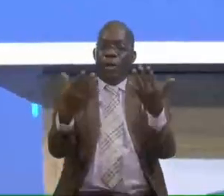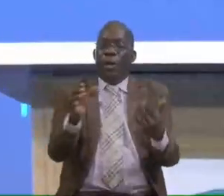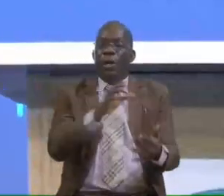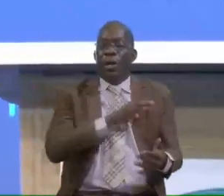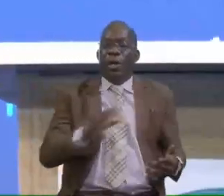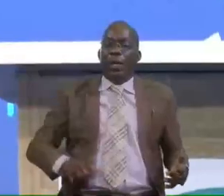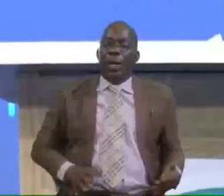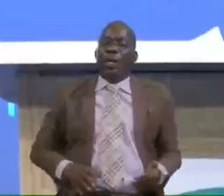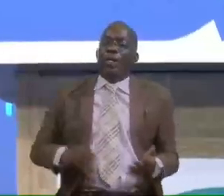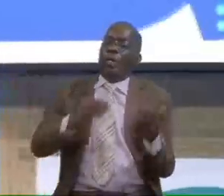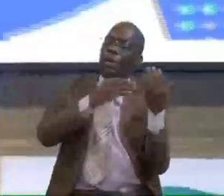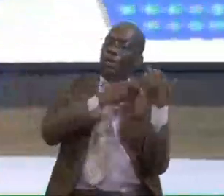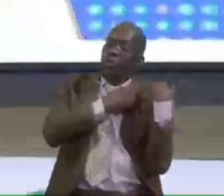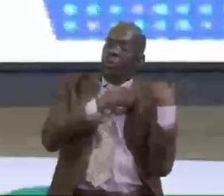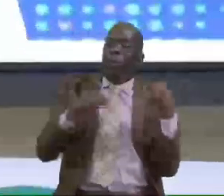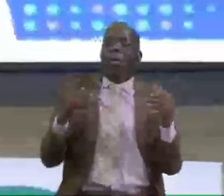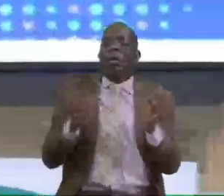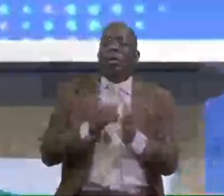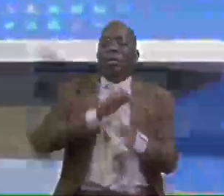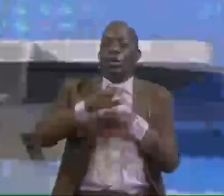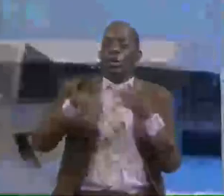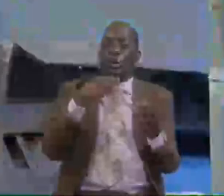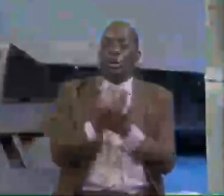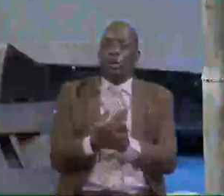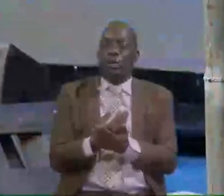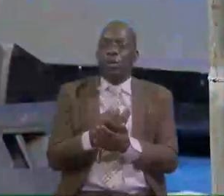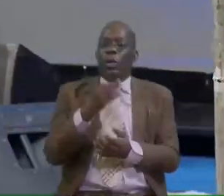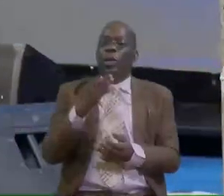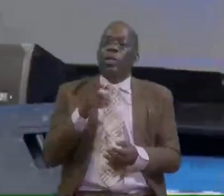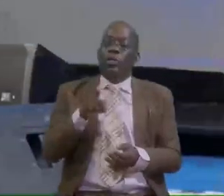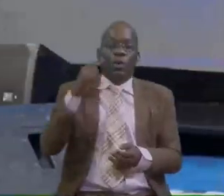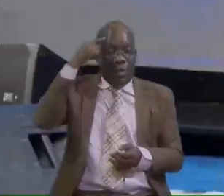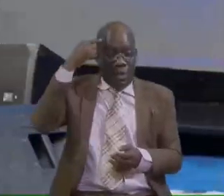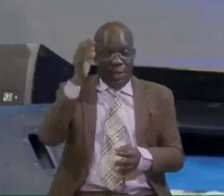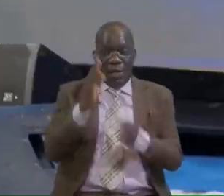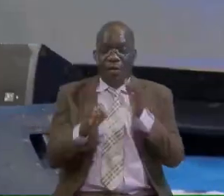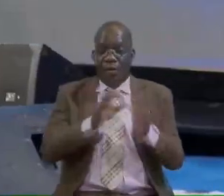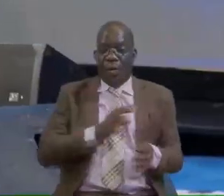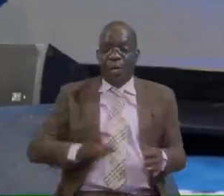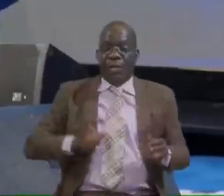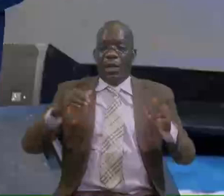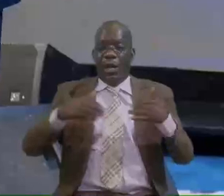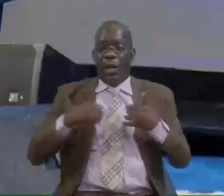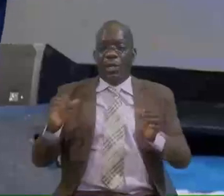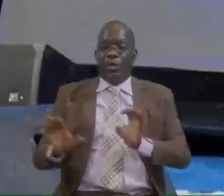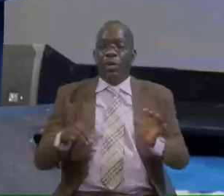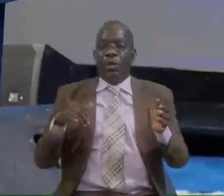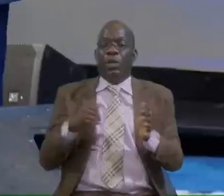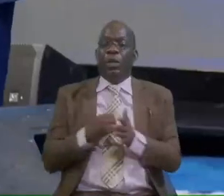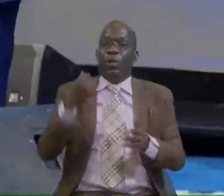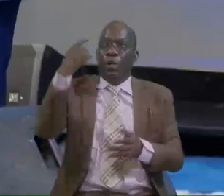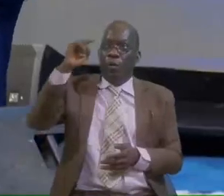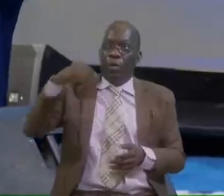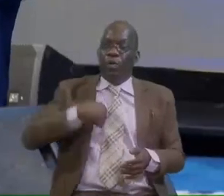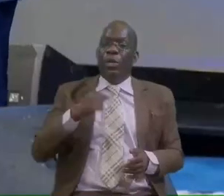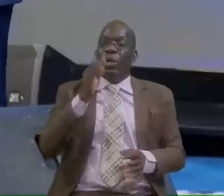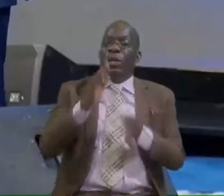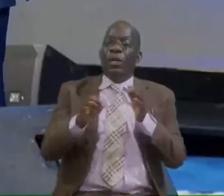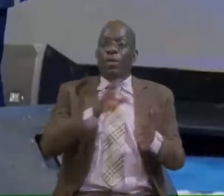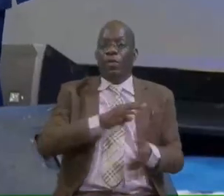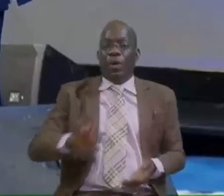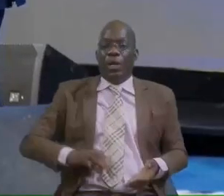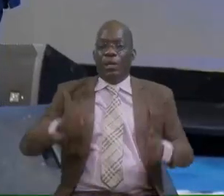porté. Alors tu te dis, si Christ a porté cela pour moi, si Christ a souffert ainsi